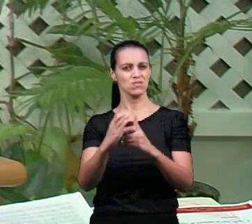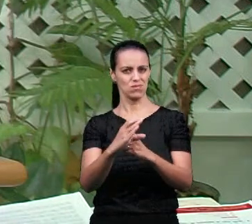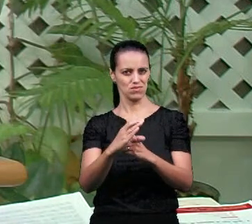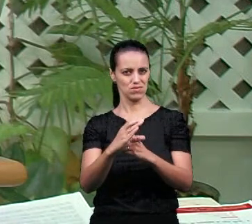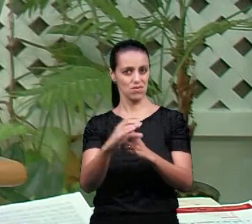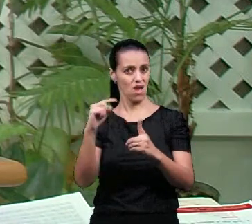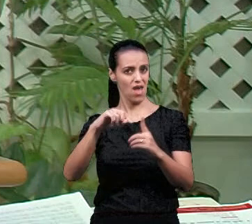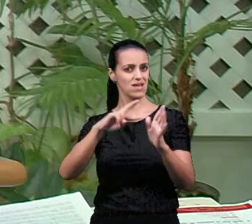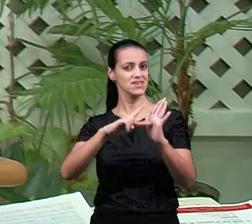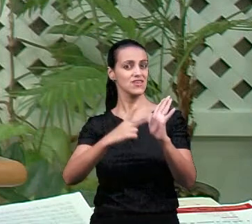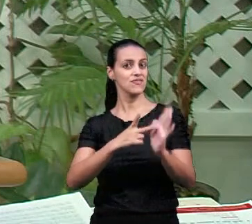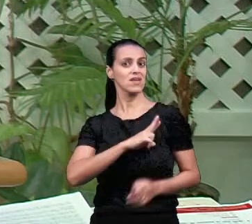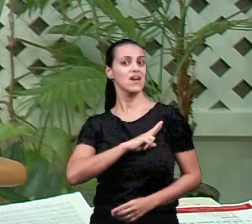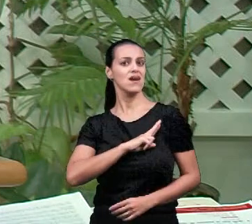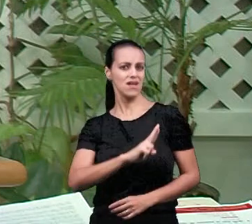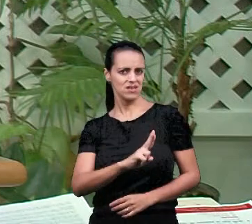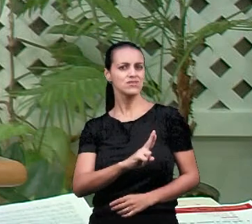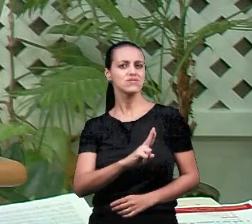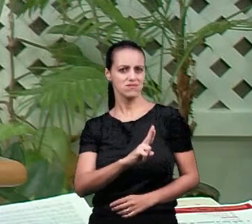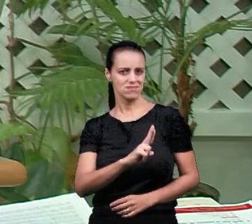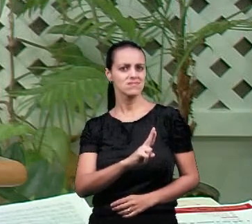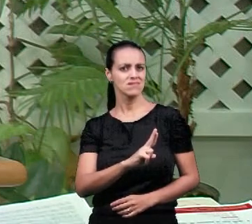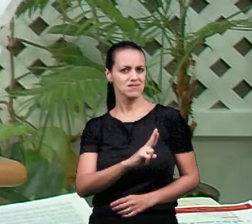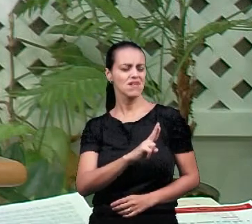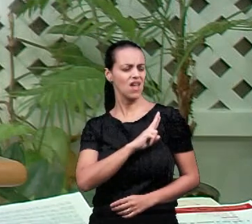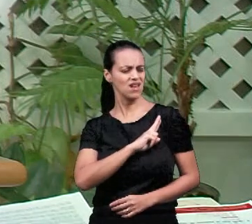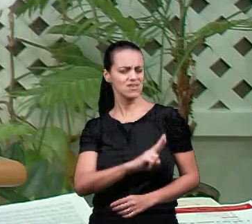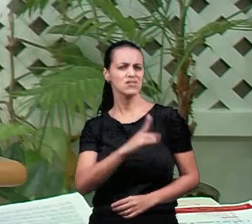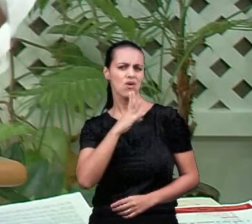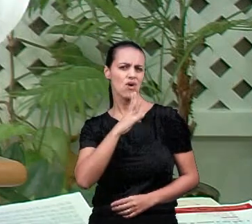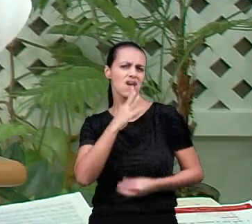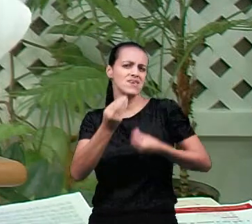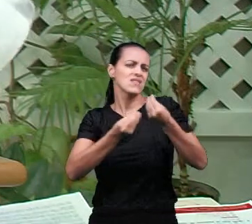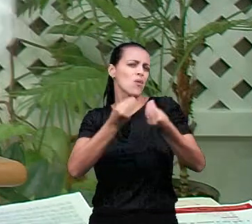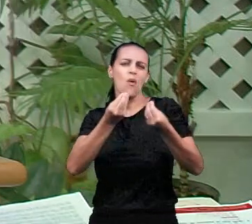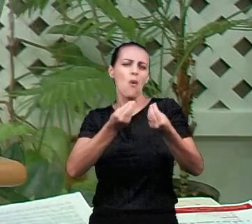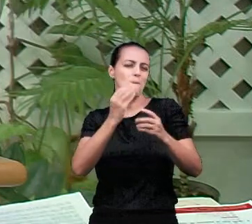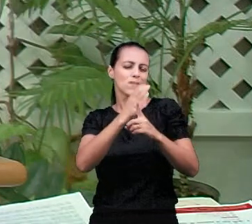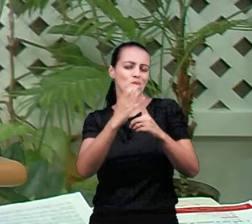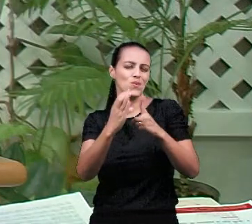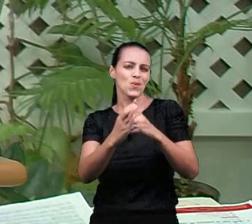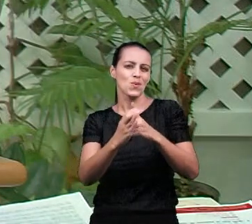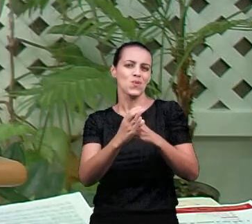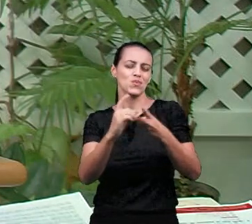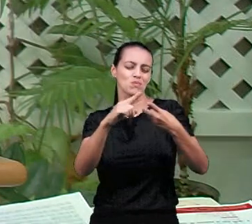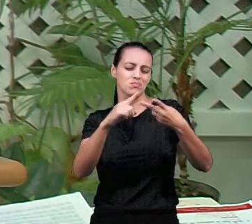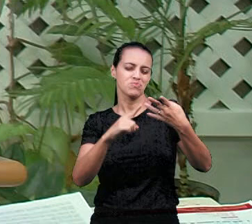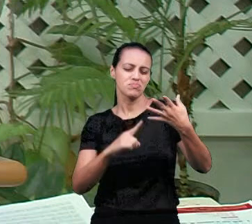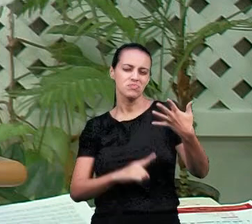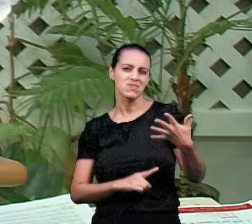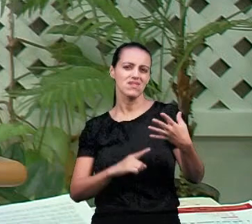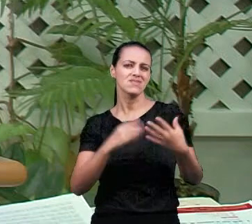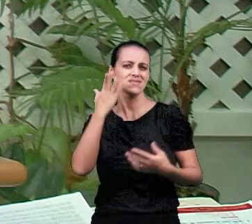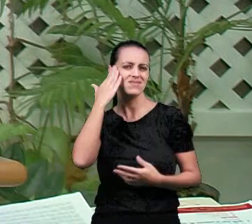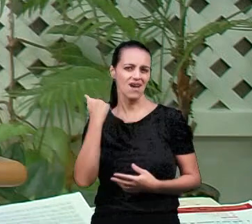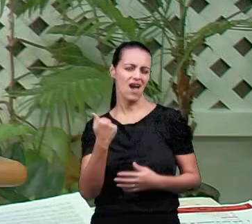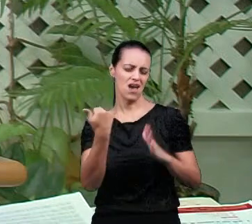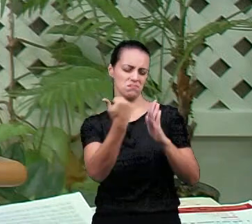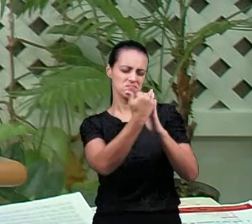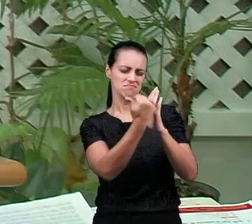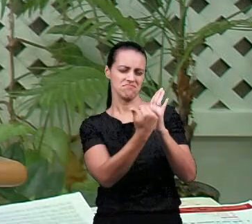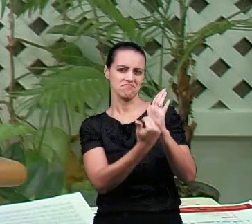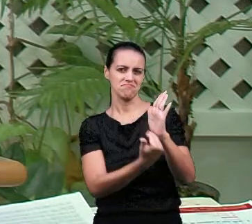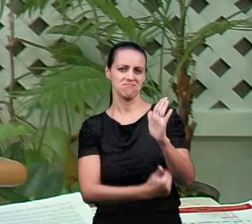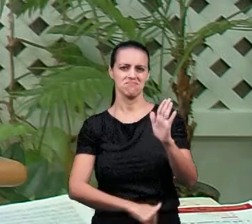religion, elle sait faire cela. Elle sait faire des cultes, elle sait faire des liturgies, elle sait faire tout. On va dans un culte, il y a une